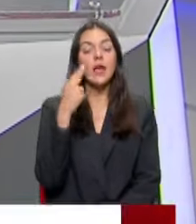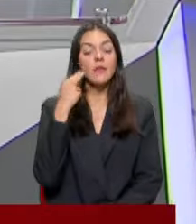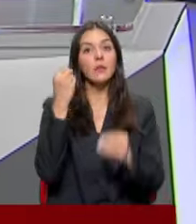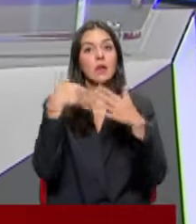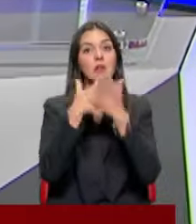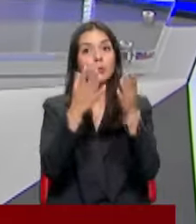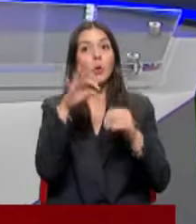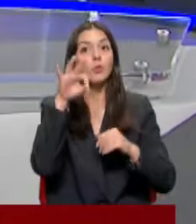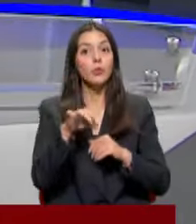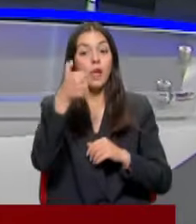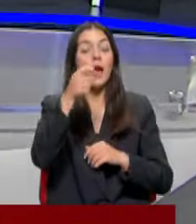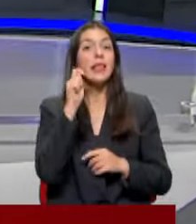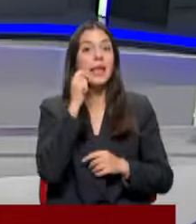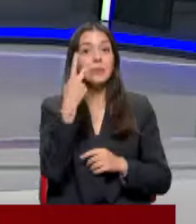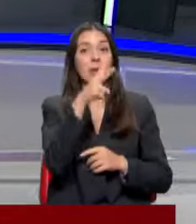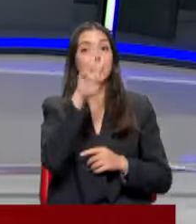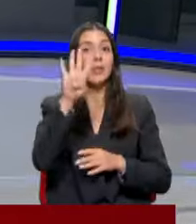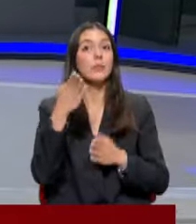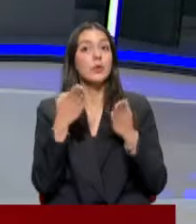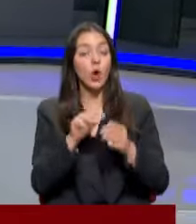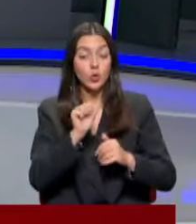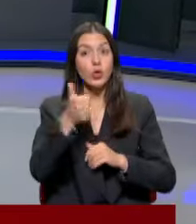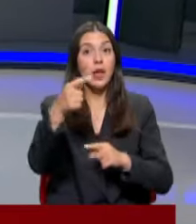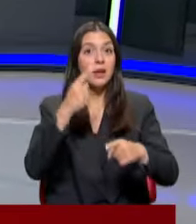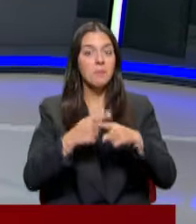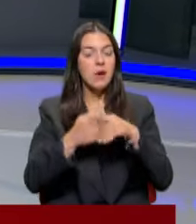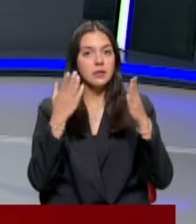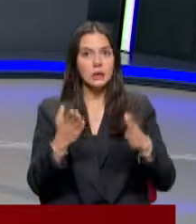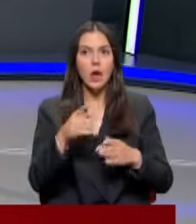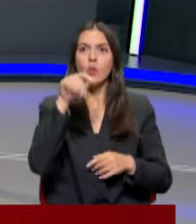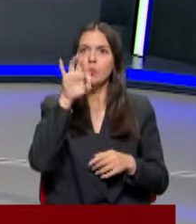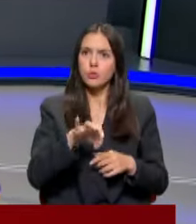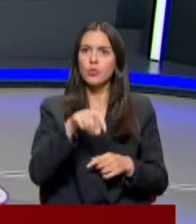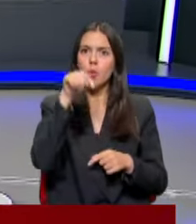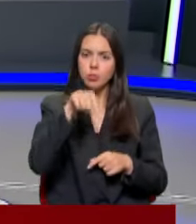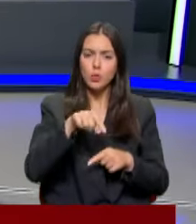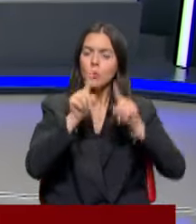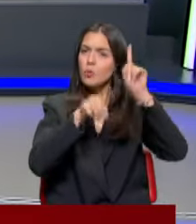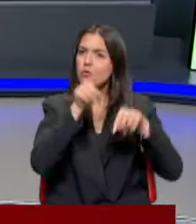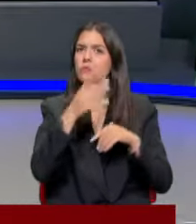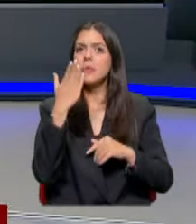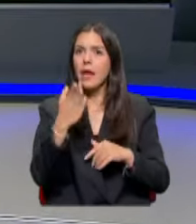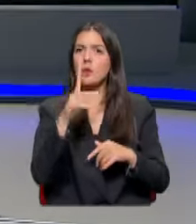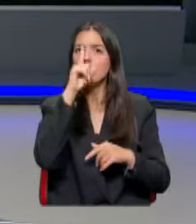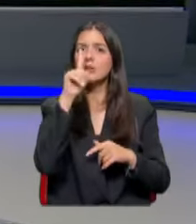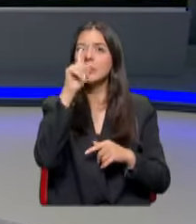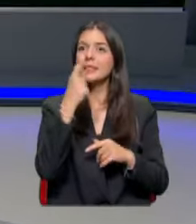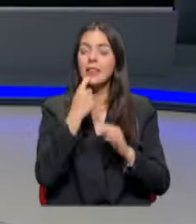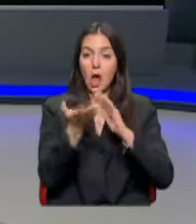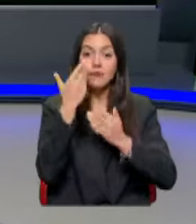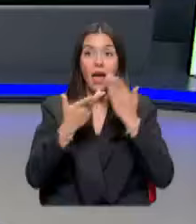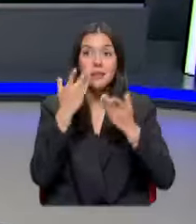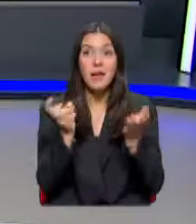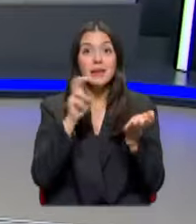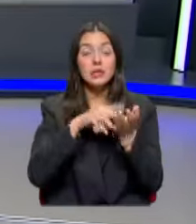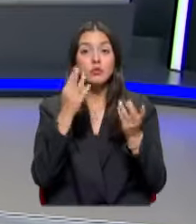Efendim iyi akşamlar. Bugün 6 Ekim 2024 günlerden pazar. Bu bülteni 101 yıl önce sunmaya kalksak